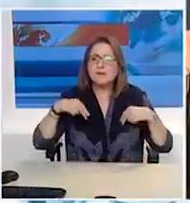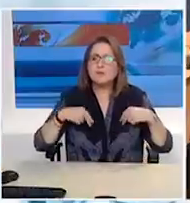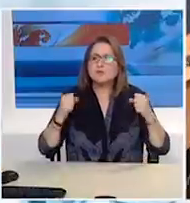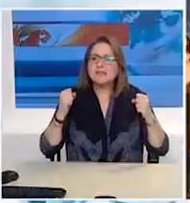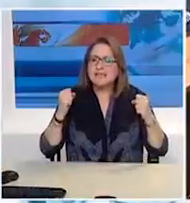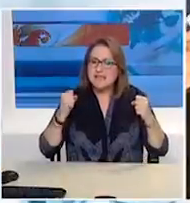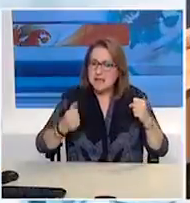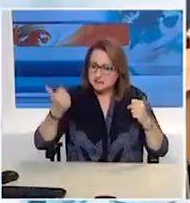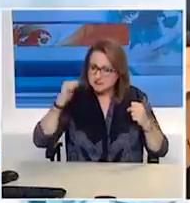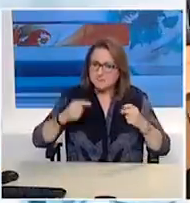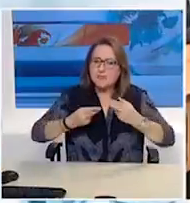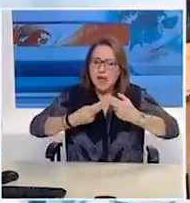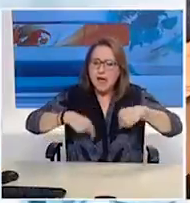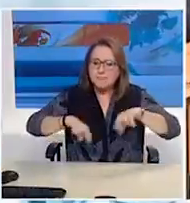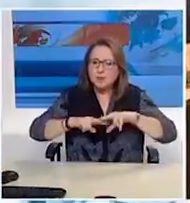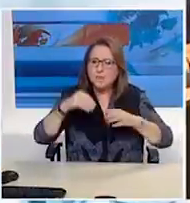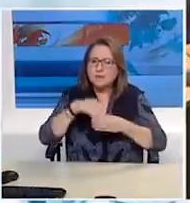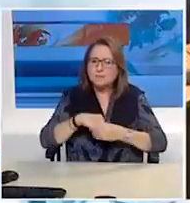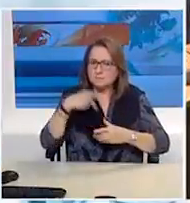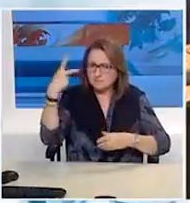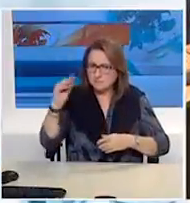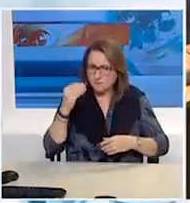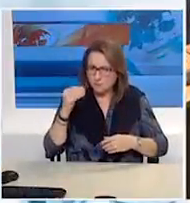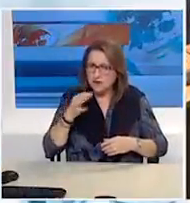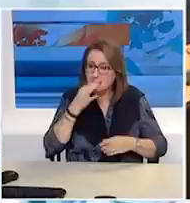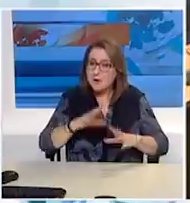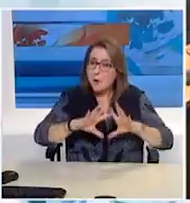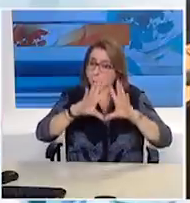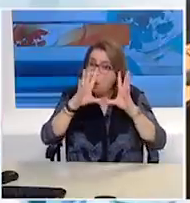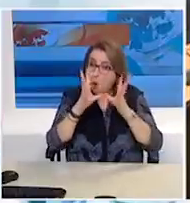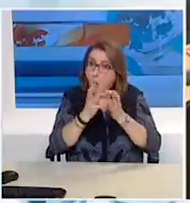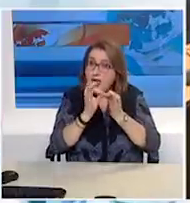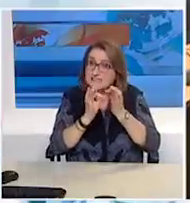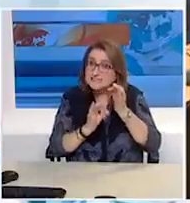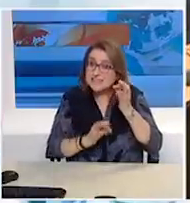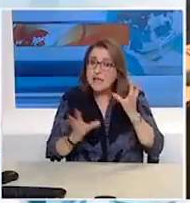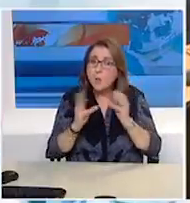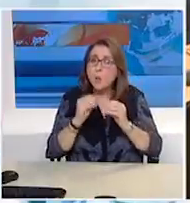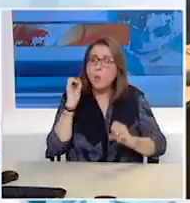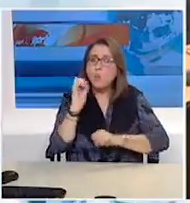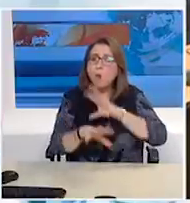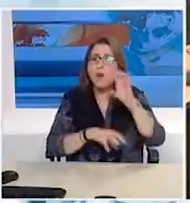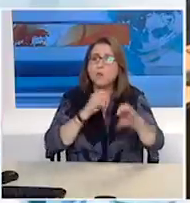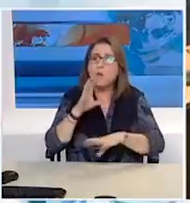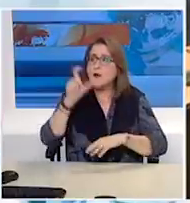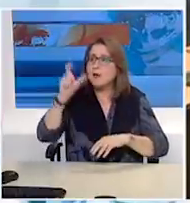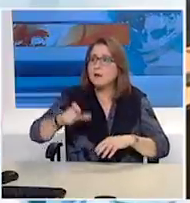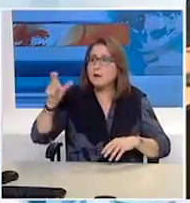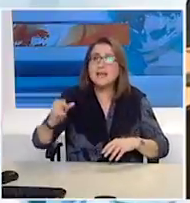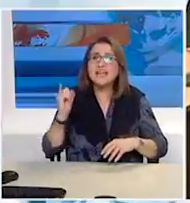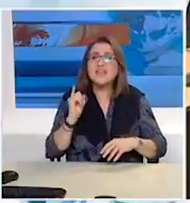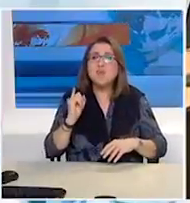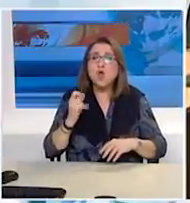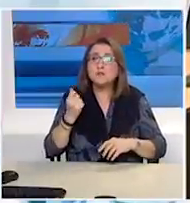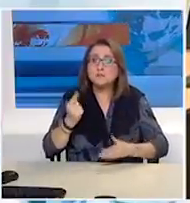Επιτροπή Κοινωνικών Υποθέσεων της Βουλής δήλωσε ότι θα διαθέσει όλα τα στοιχεία που αφορούν τις δωρεές των ιδιωτών. Με δεδομένο ότι το τελευταίο